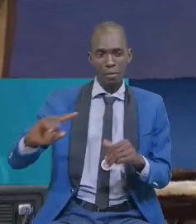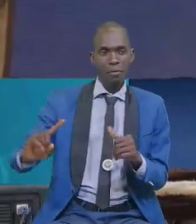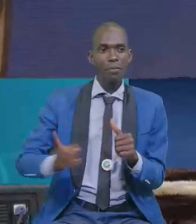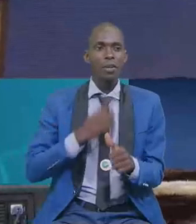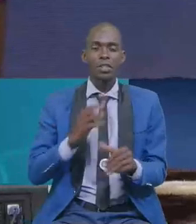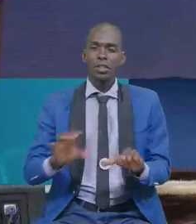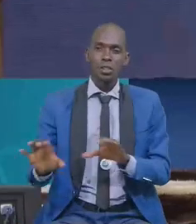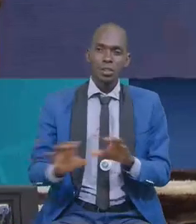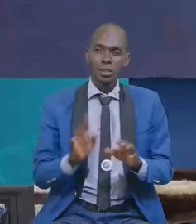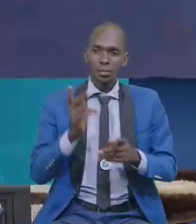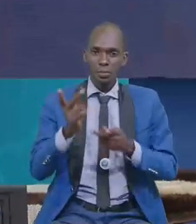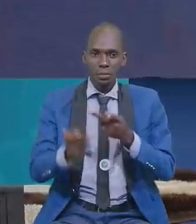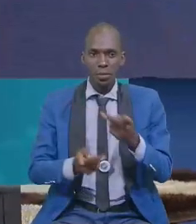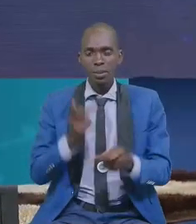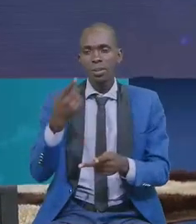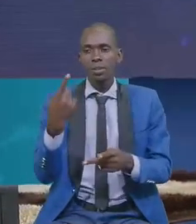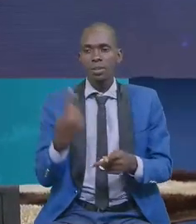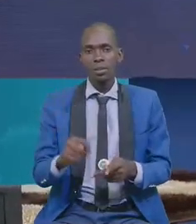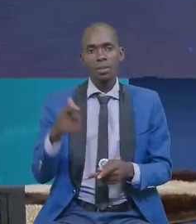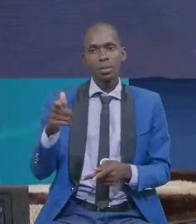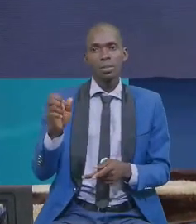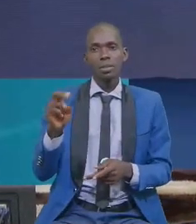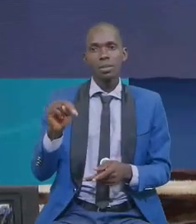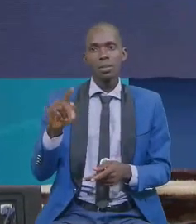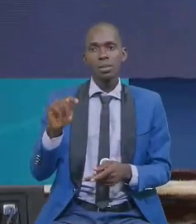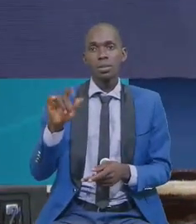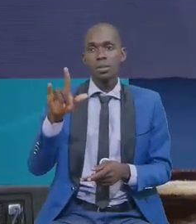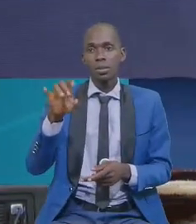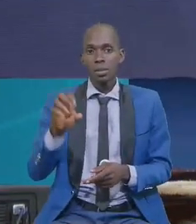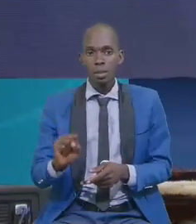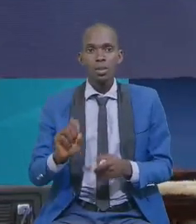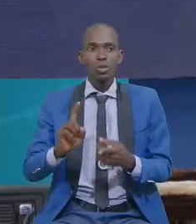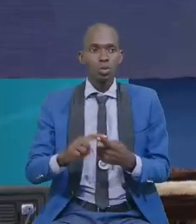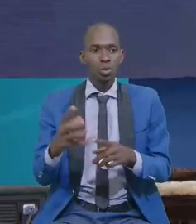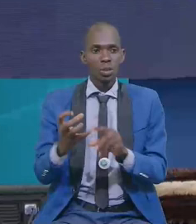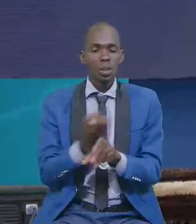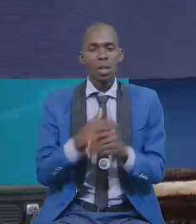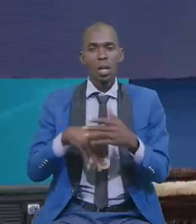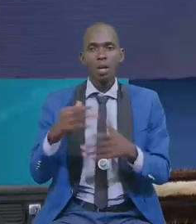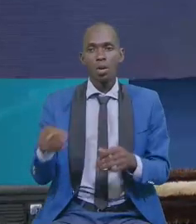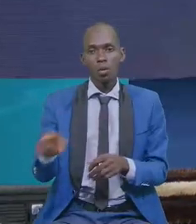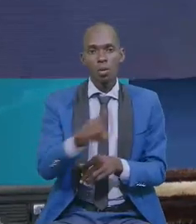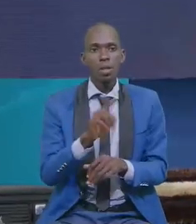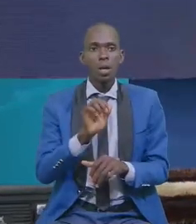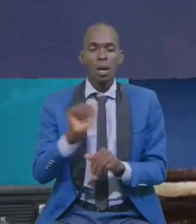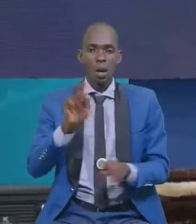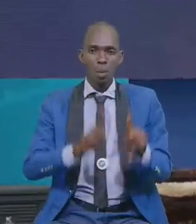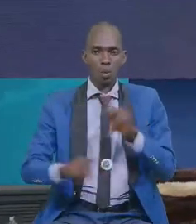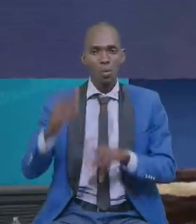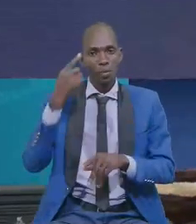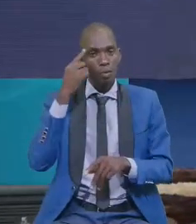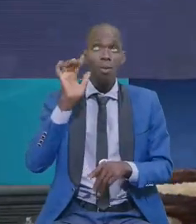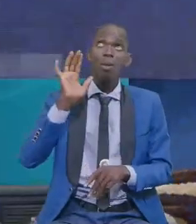les regards sur les nations pour choisir du milieu d'elles un peuple qui porta son